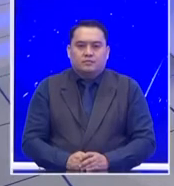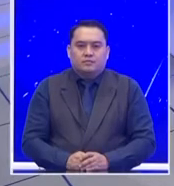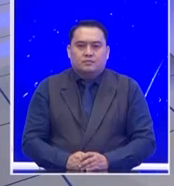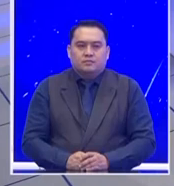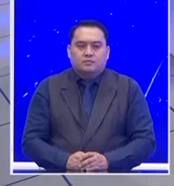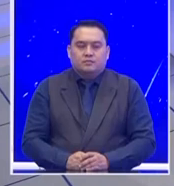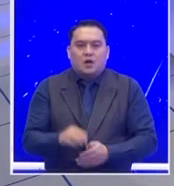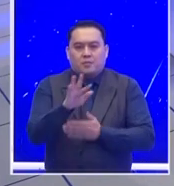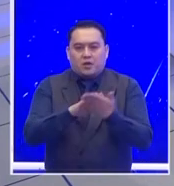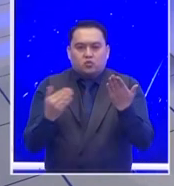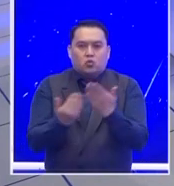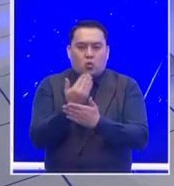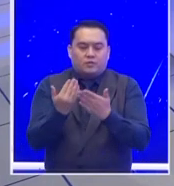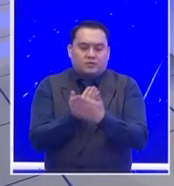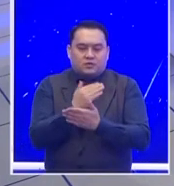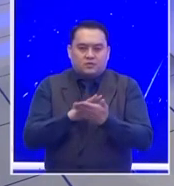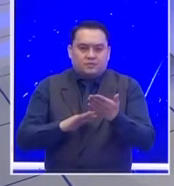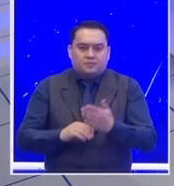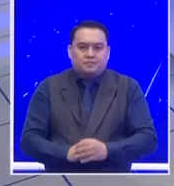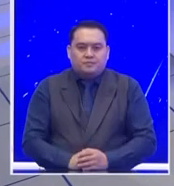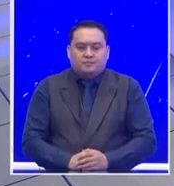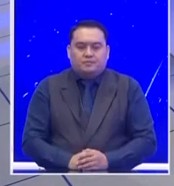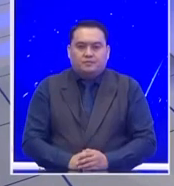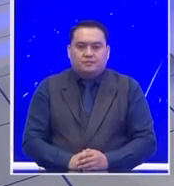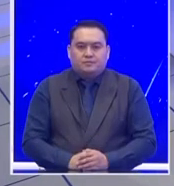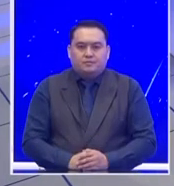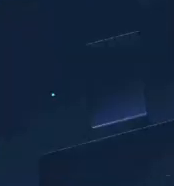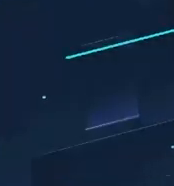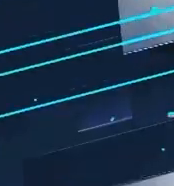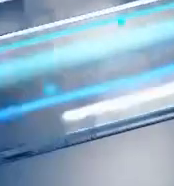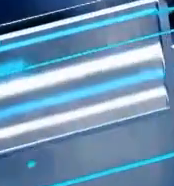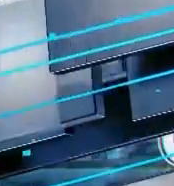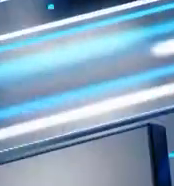Мы продолжаем наш выпуск. Смотрите далее.